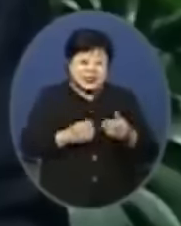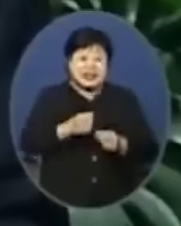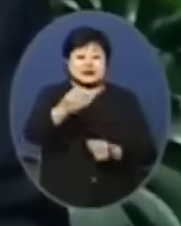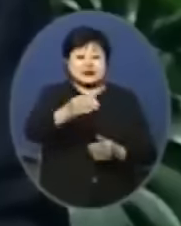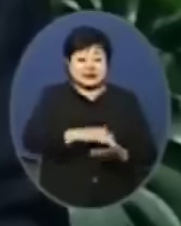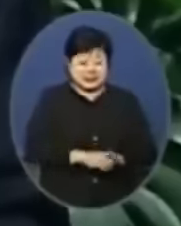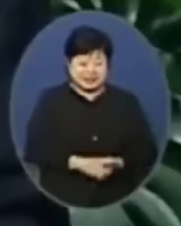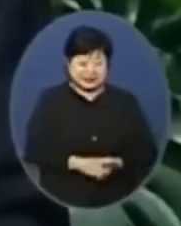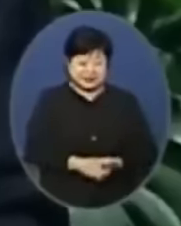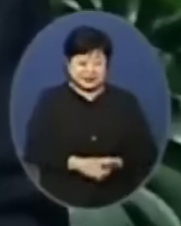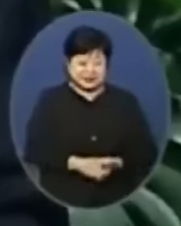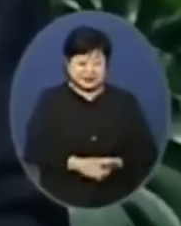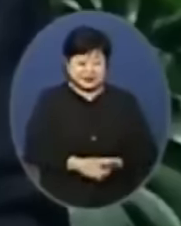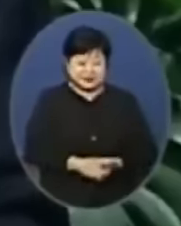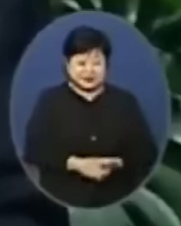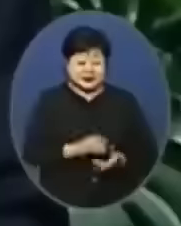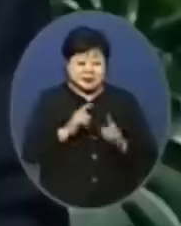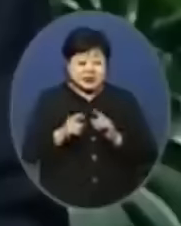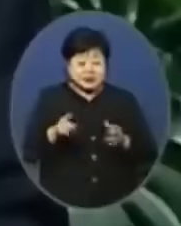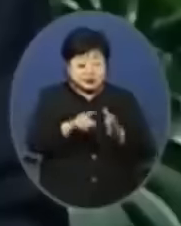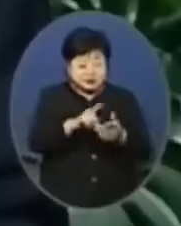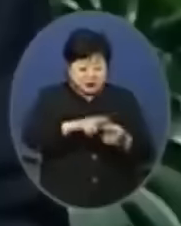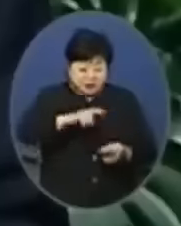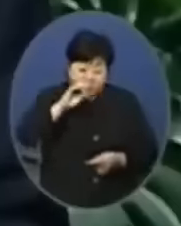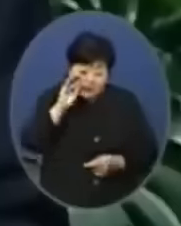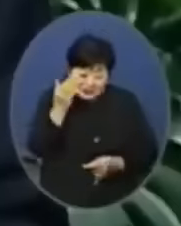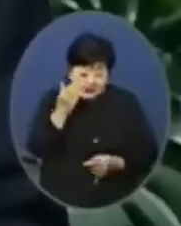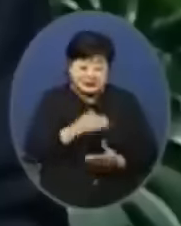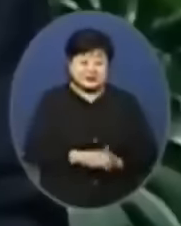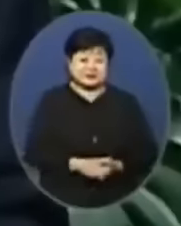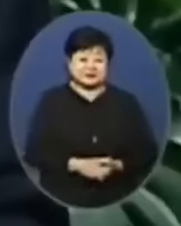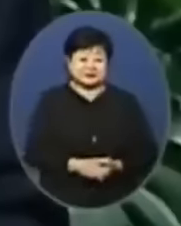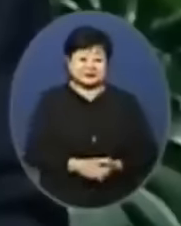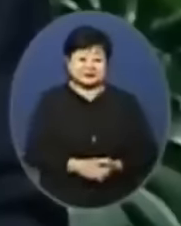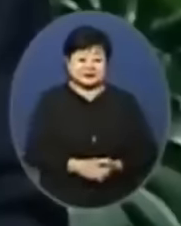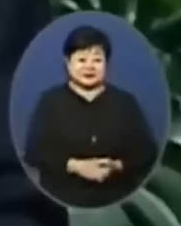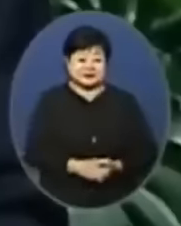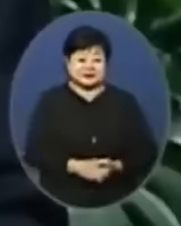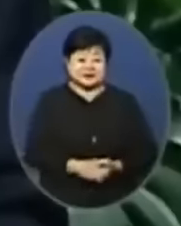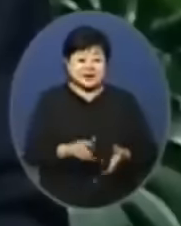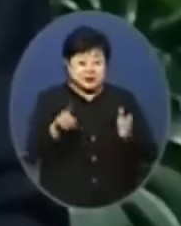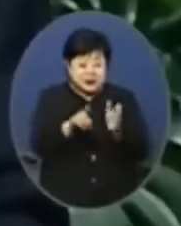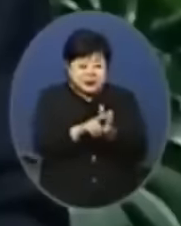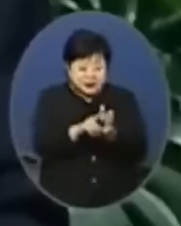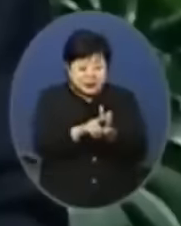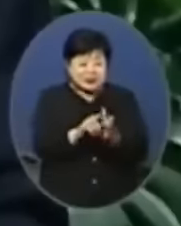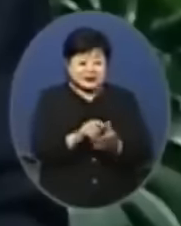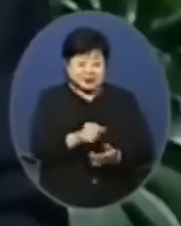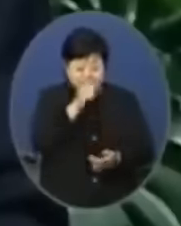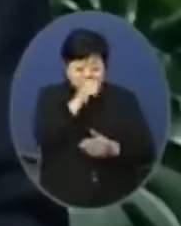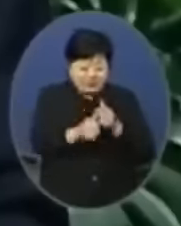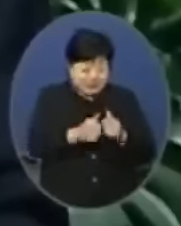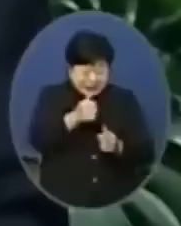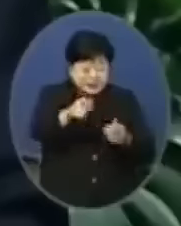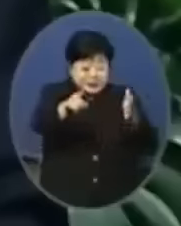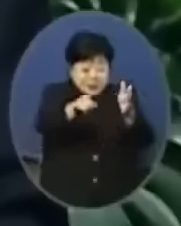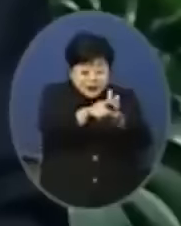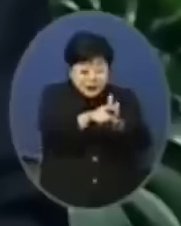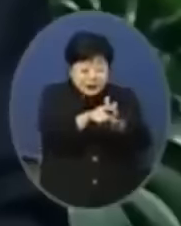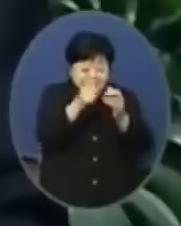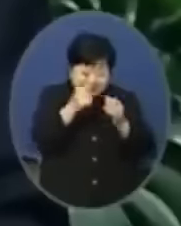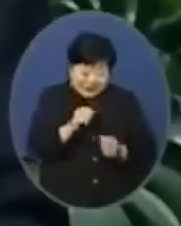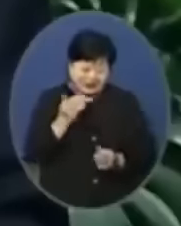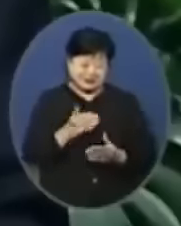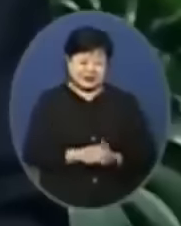주시는 것입니다. 왜냐하면 성경에 내 믿은 대로 될지어다고 말했으니까 기왕 믿을 바에야 좋은 하나님의 것을 믿고 사는